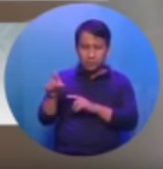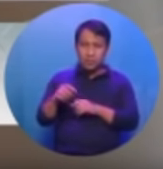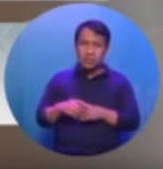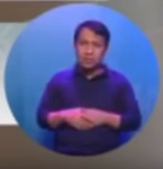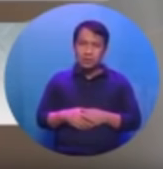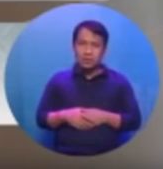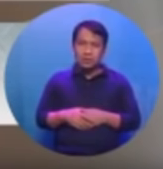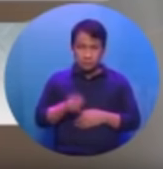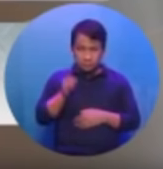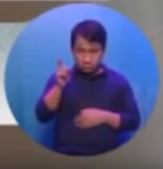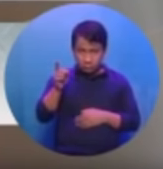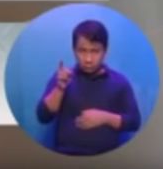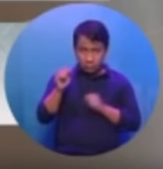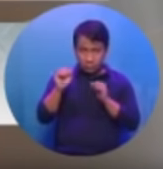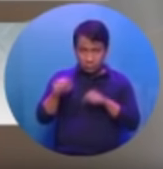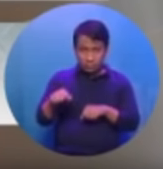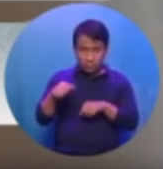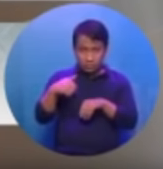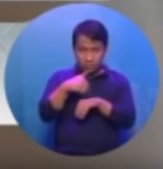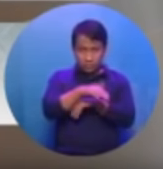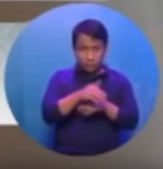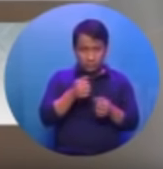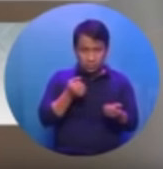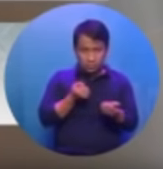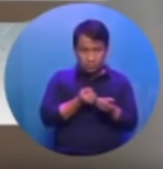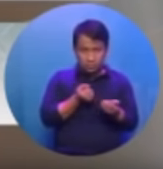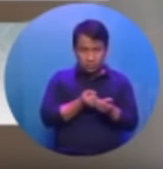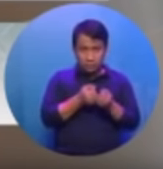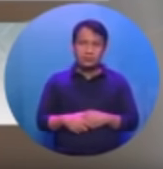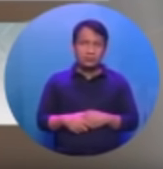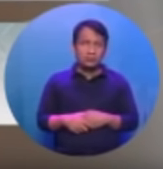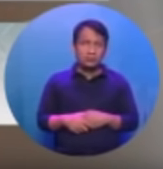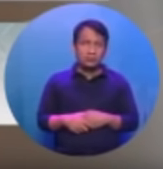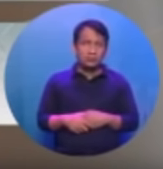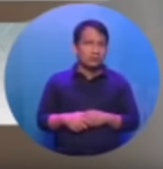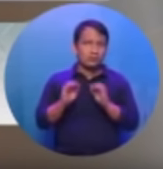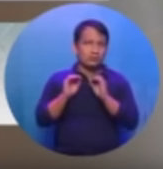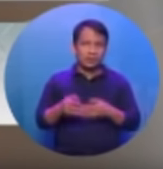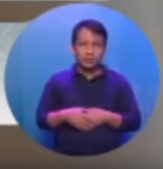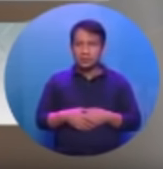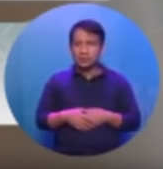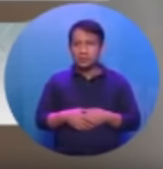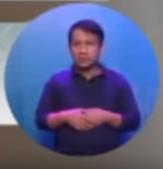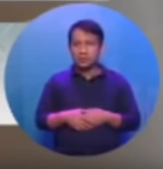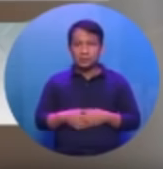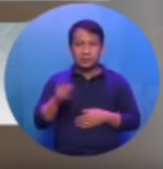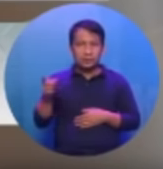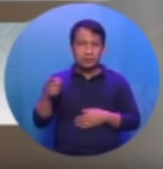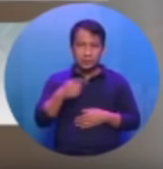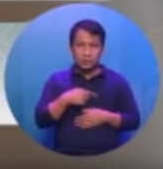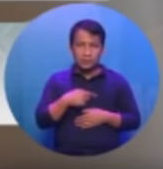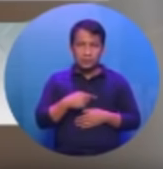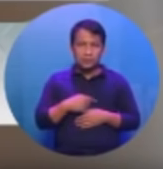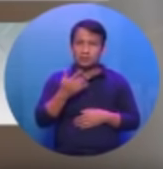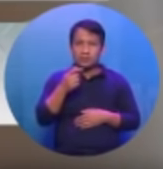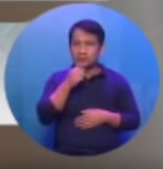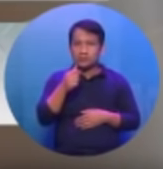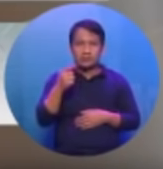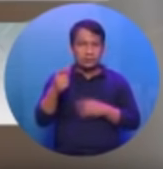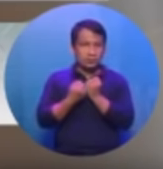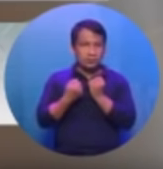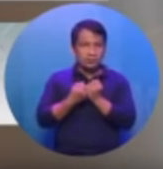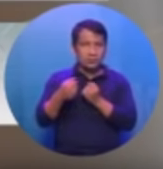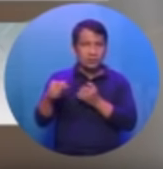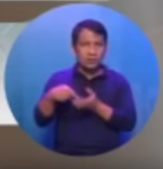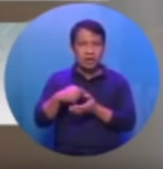ba hanggang ngayon nagbibigay pa rin ng suporta para sa dalawang anak nyo? Wala na po, sir. Bali, hira po siyang hindi nagpapadala po sa amin,